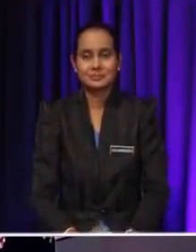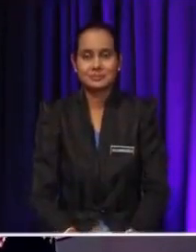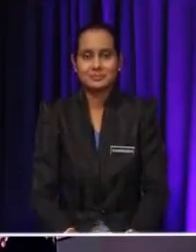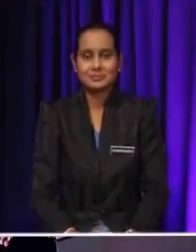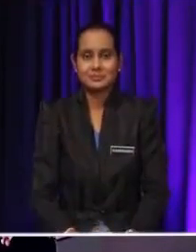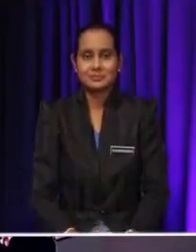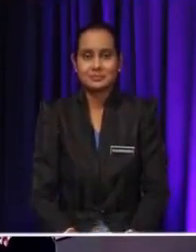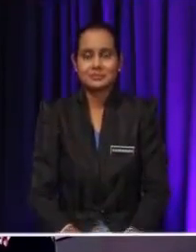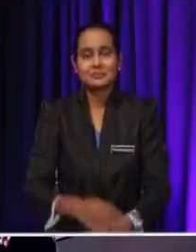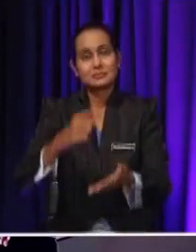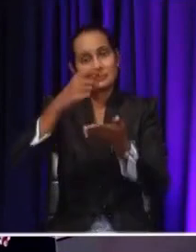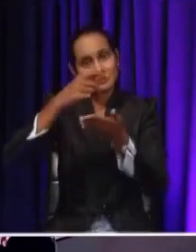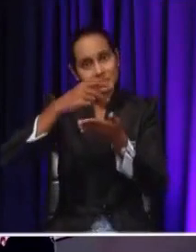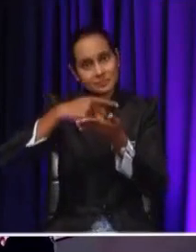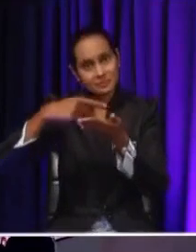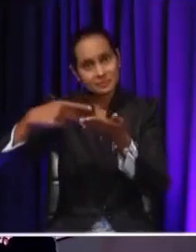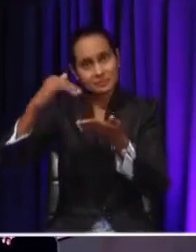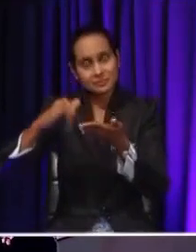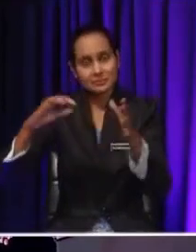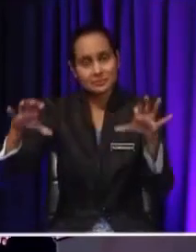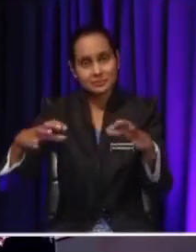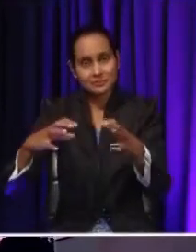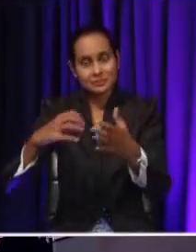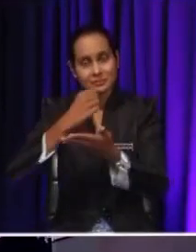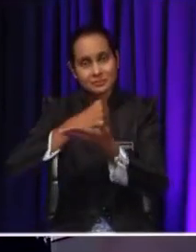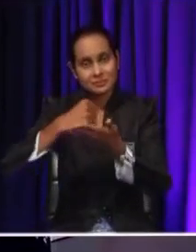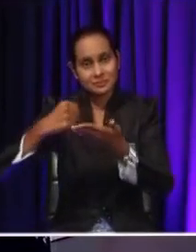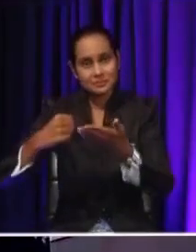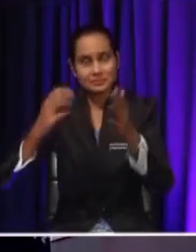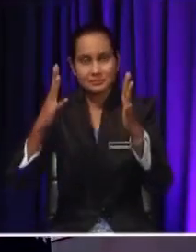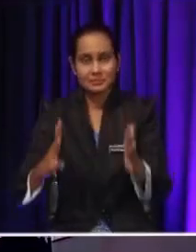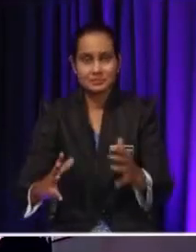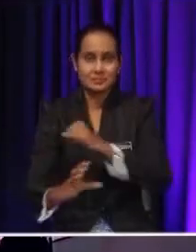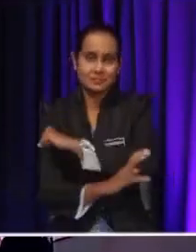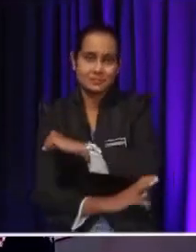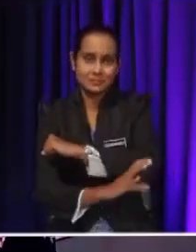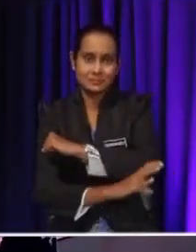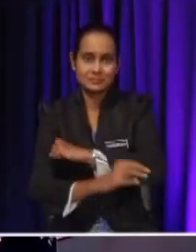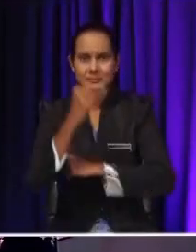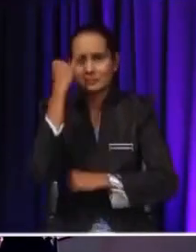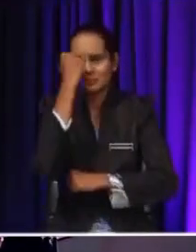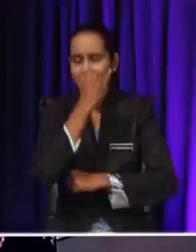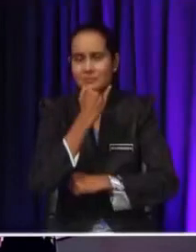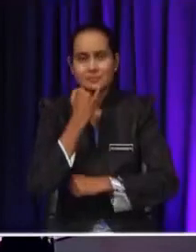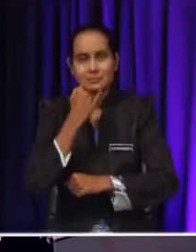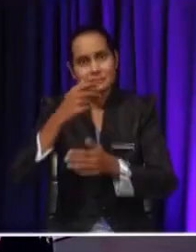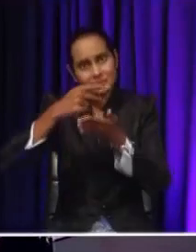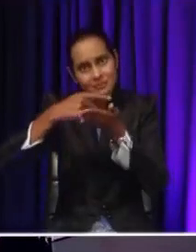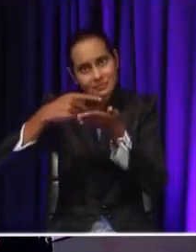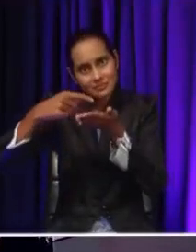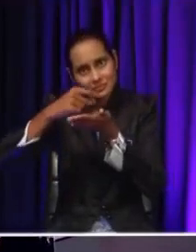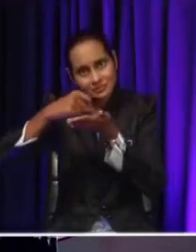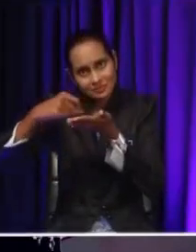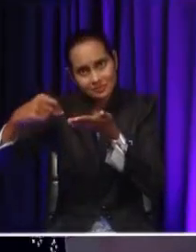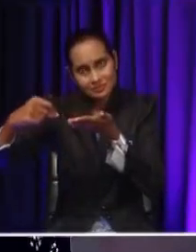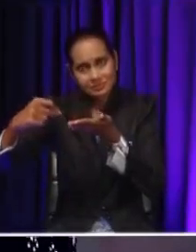daripada karya yang dia yang dihasilkan oleh sastrawan negara jadi indahnya Karya Jadi karya ini